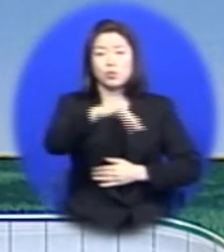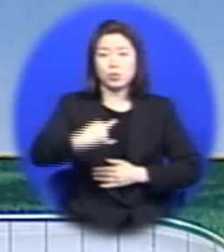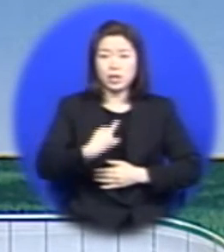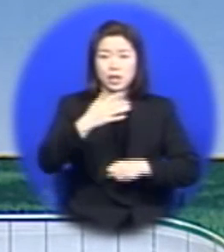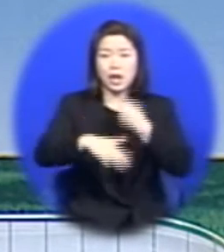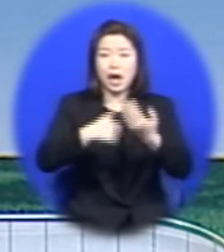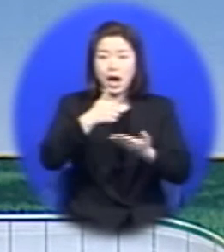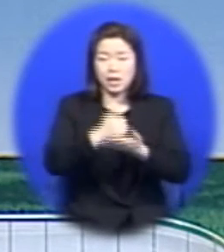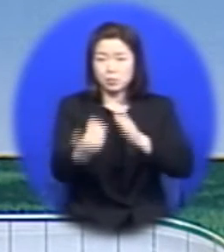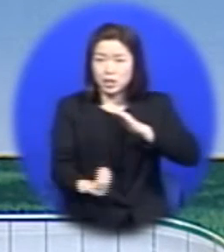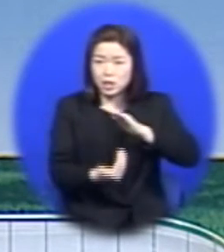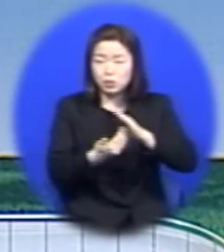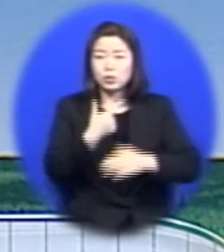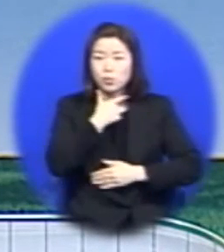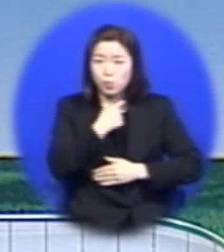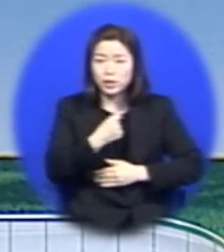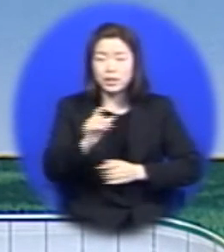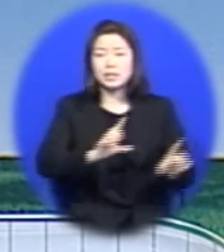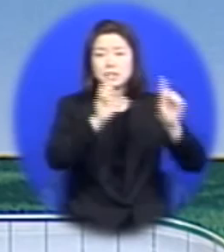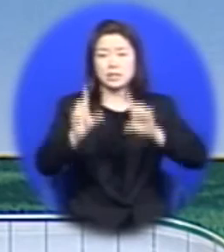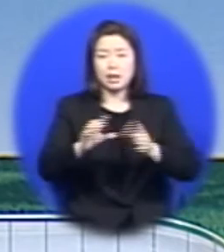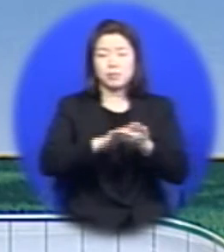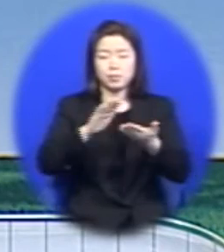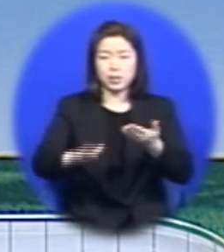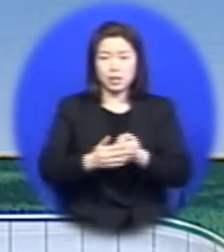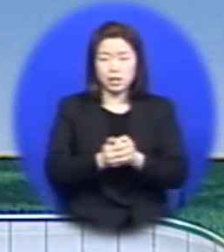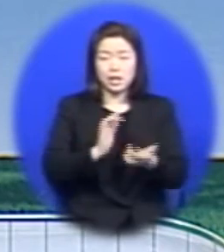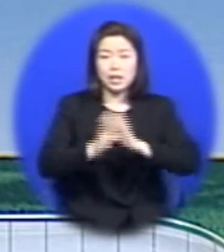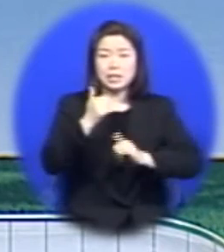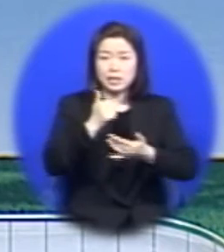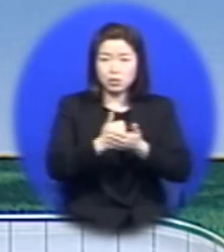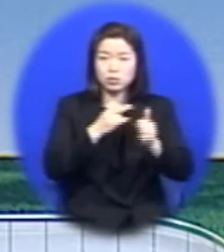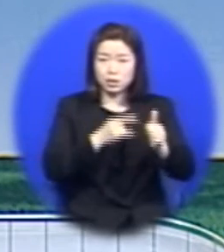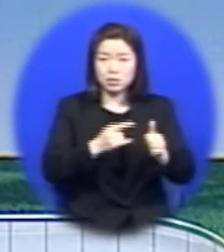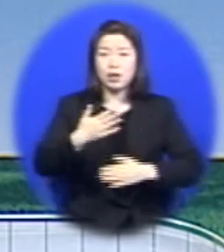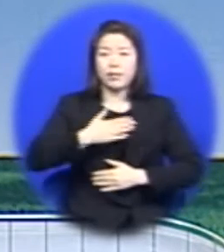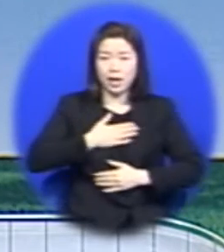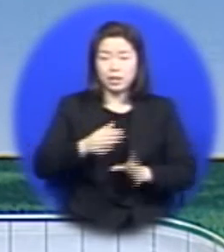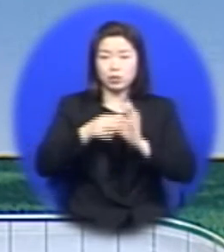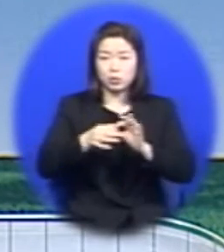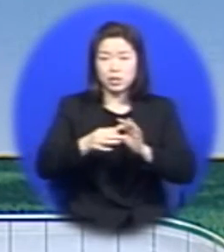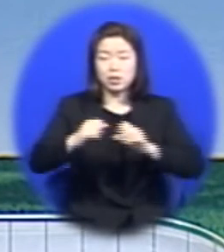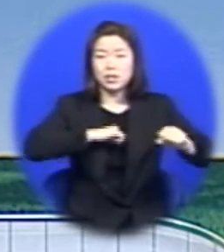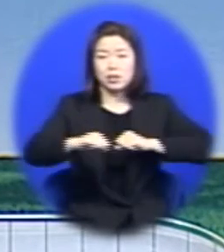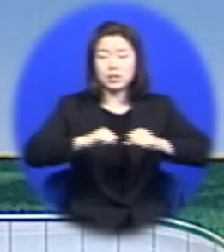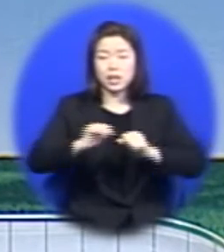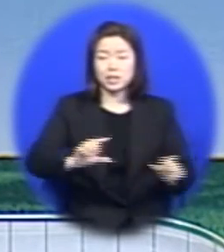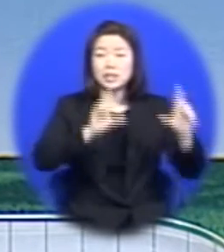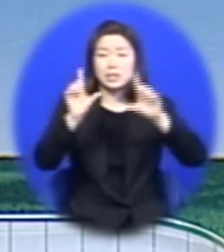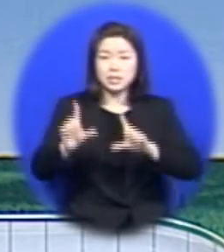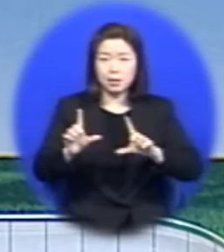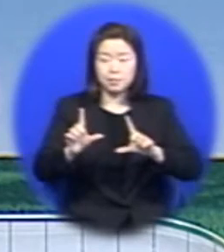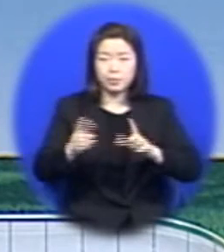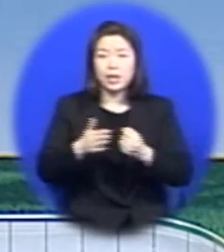하나님이 이루시려고 하는 삶입니다. 예수님께서 나를 통해서 역사하시는 삶.